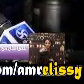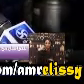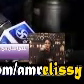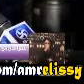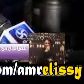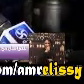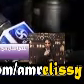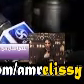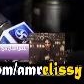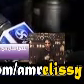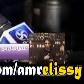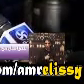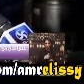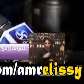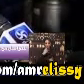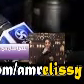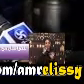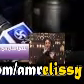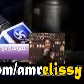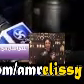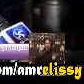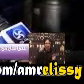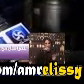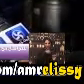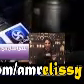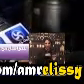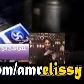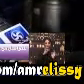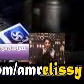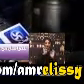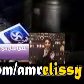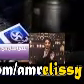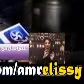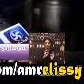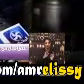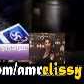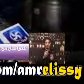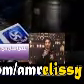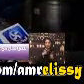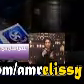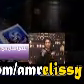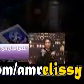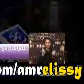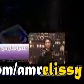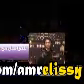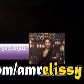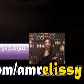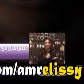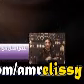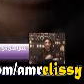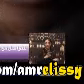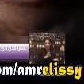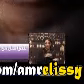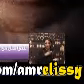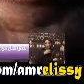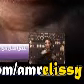القلب، وعملت القسطرة وطلعت النتيجة، بس ما فيش امكانيات.